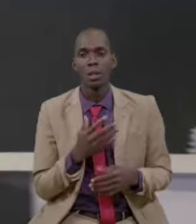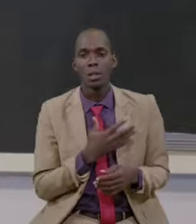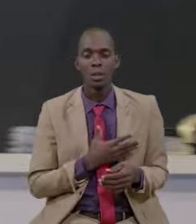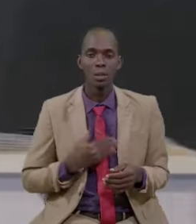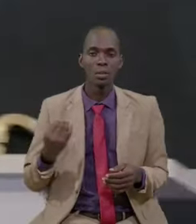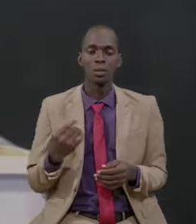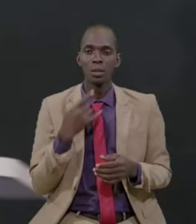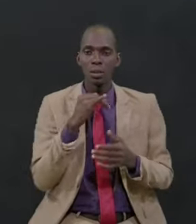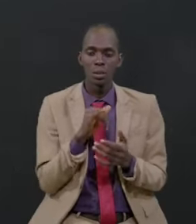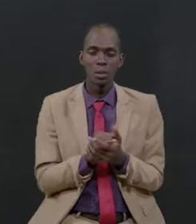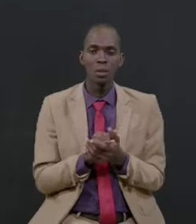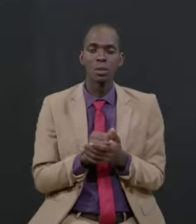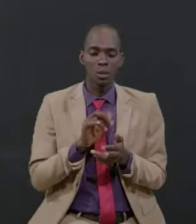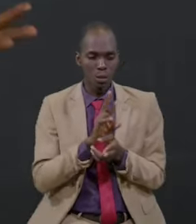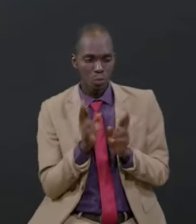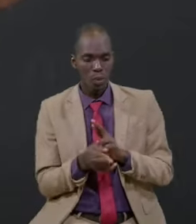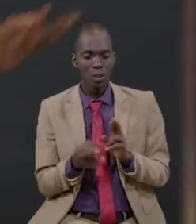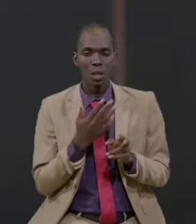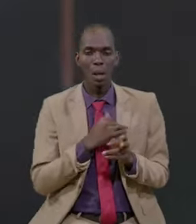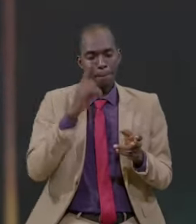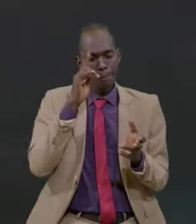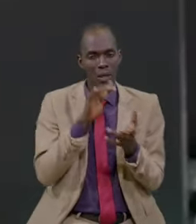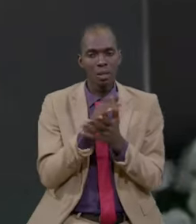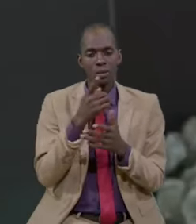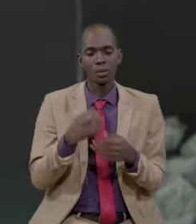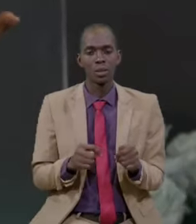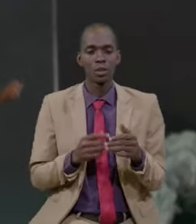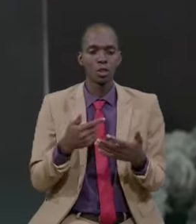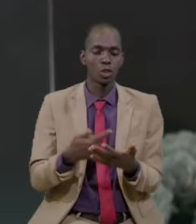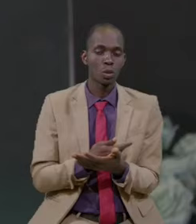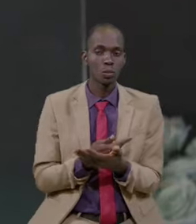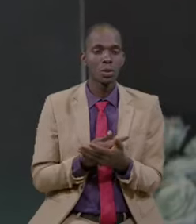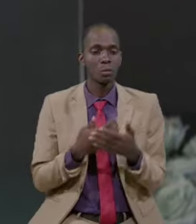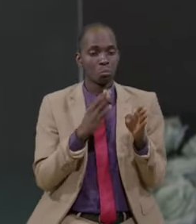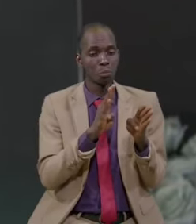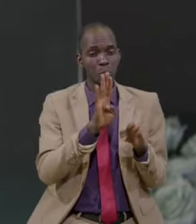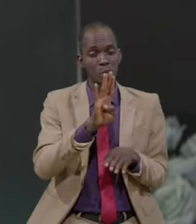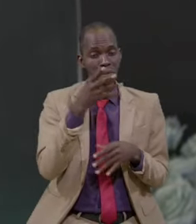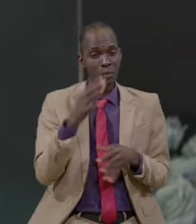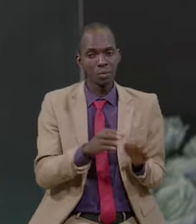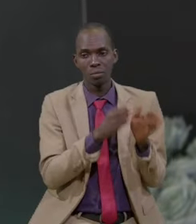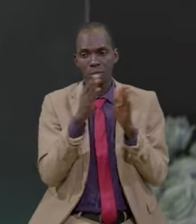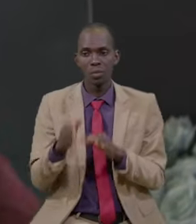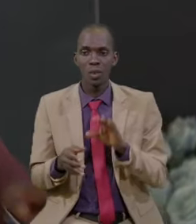croyez à l'évangile. C'est, venez à moi, vous toutes qui êtes fatiguées et chargées,